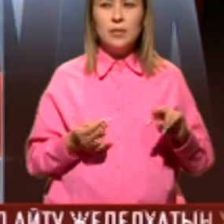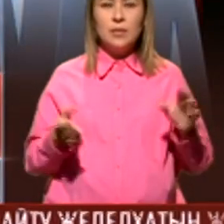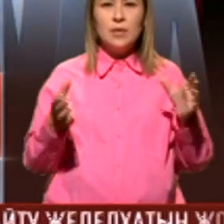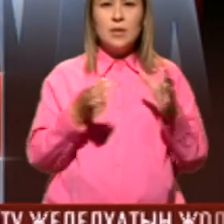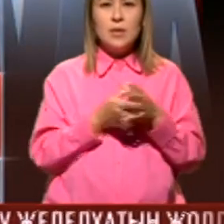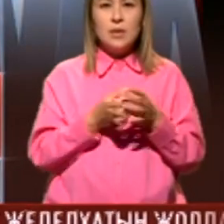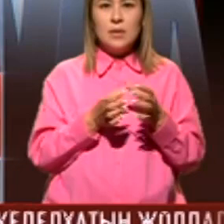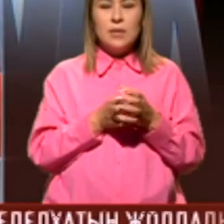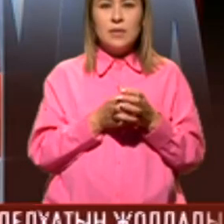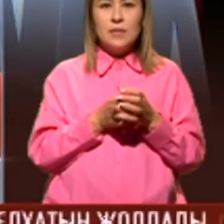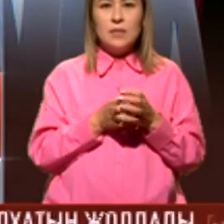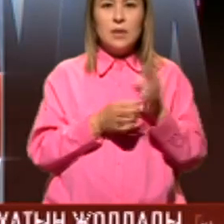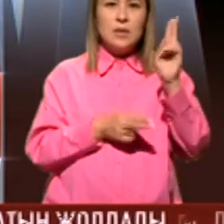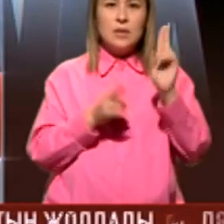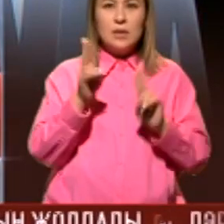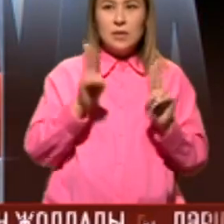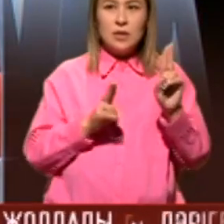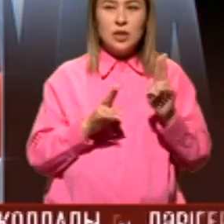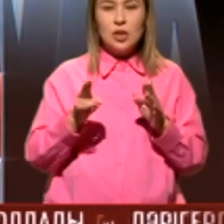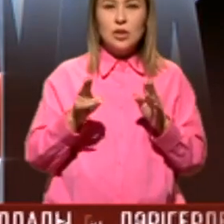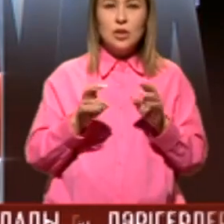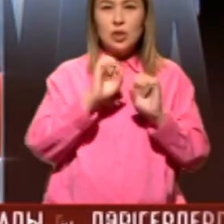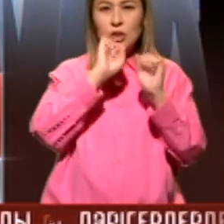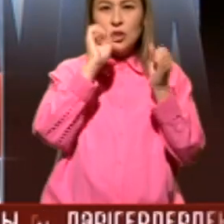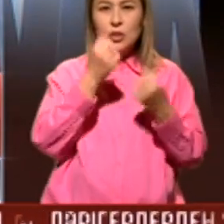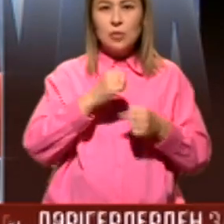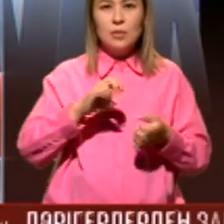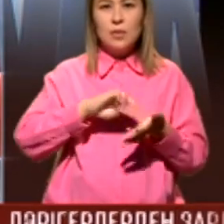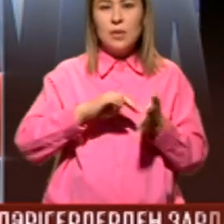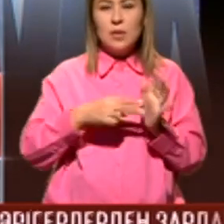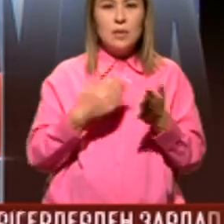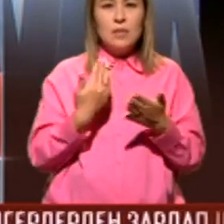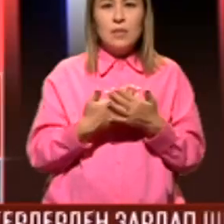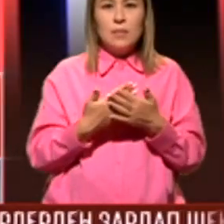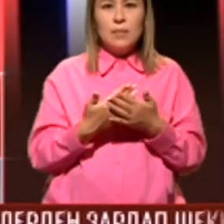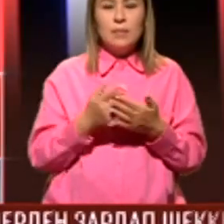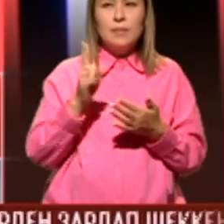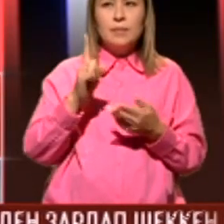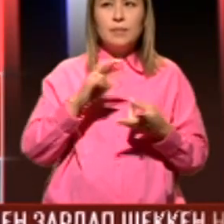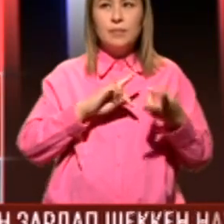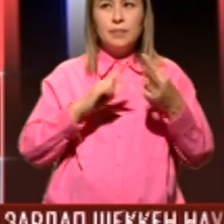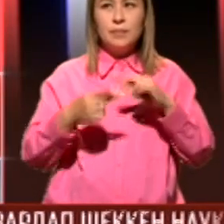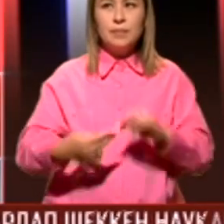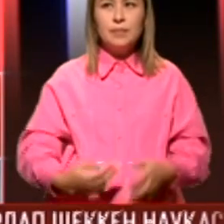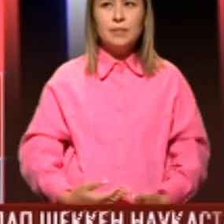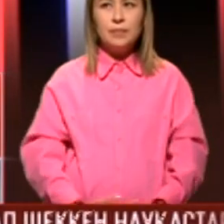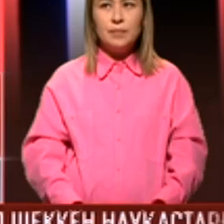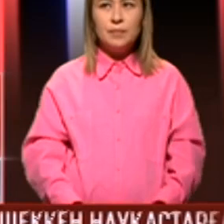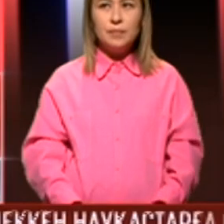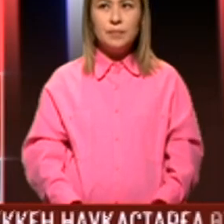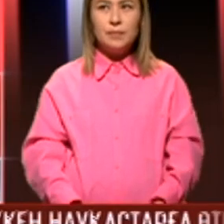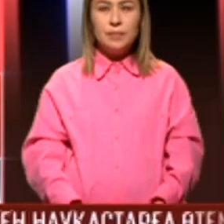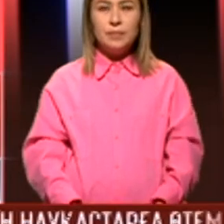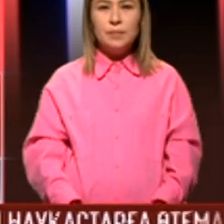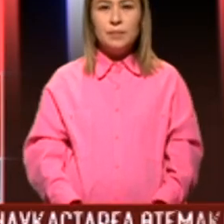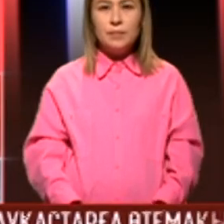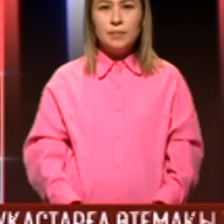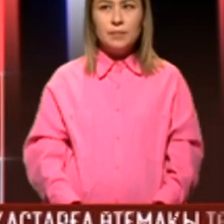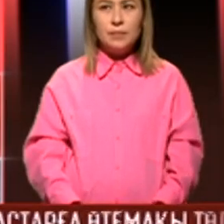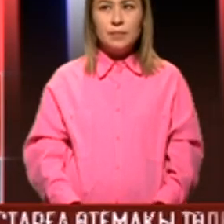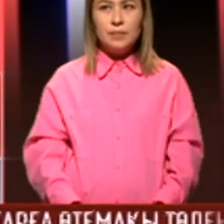дейін стратегиямен келсеңіздер, қазір жедел жоспарлау деген нені білдіреді? Неге ауысты атауларыңыз департаменттің?